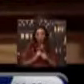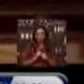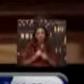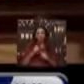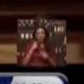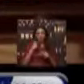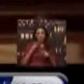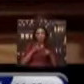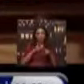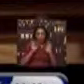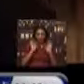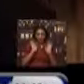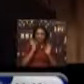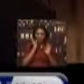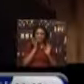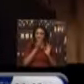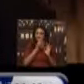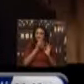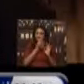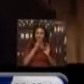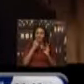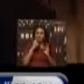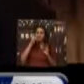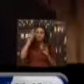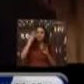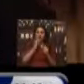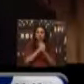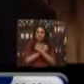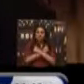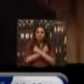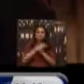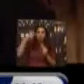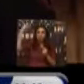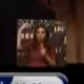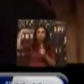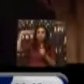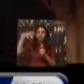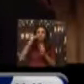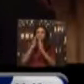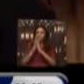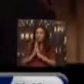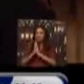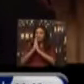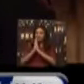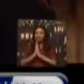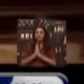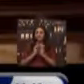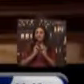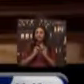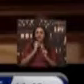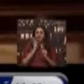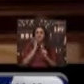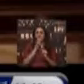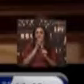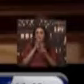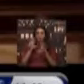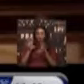وعودي الى اتون. اتون يعني مفروض اله، اله